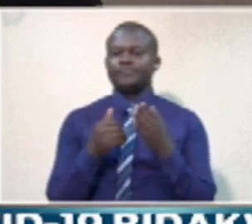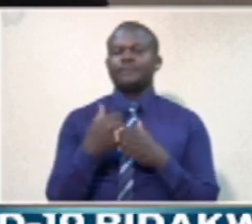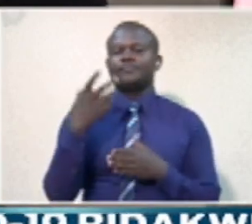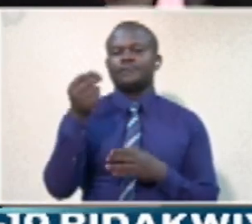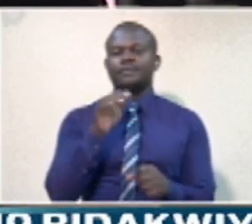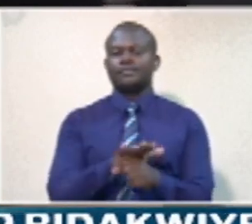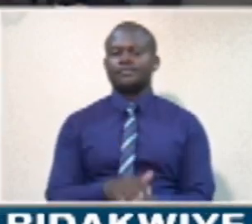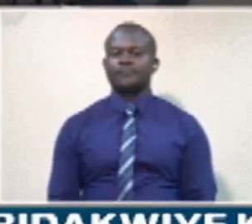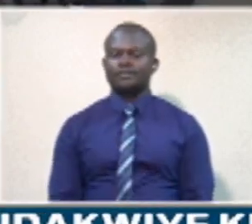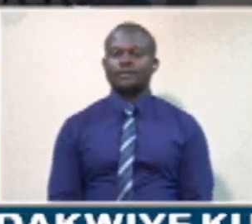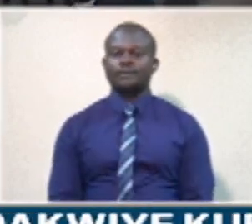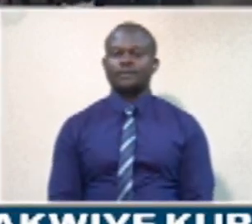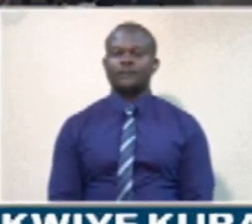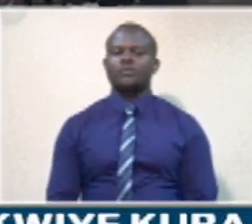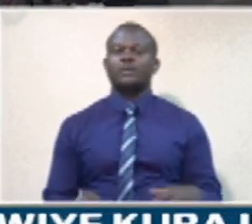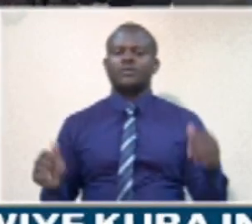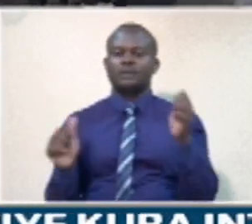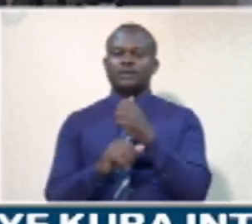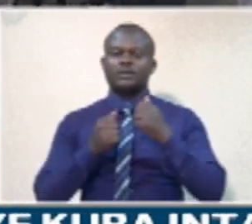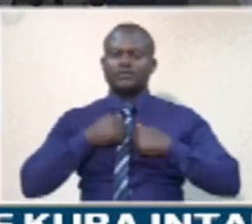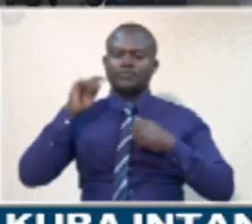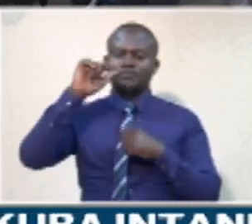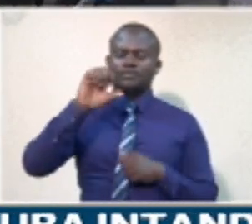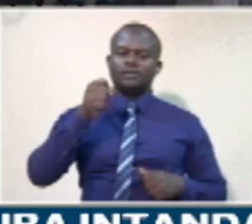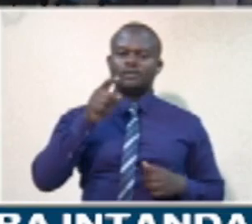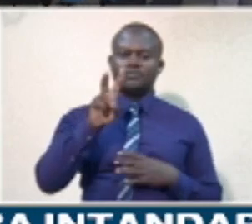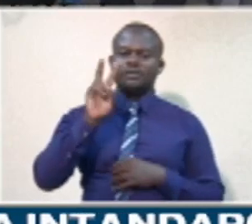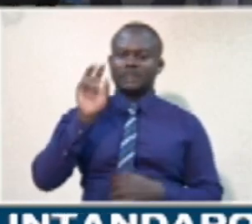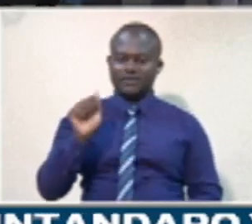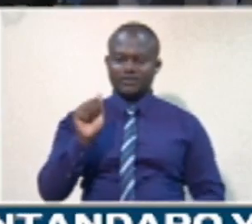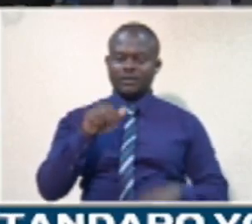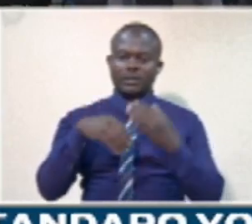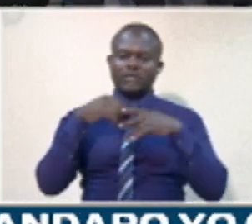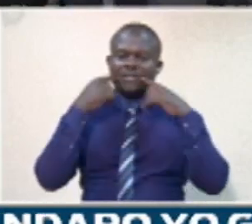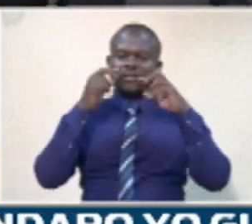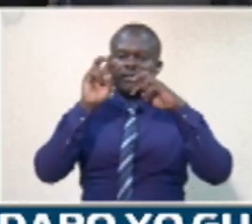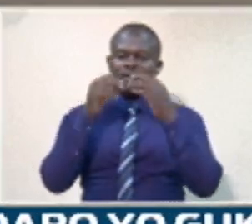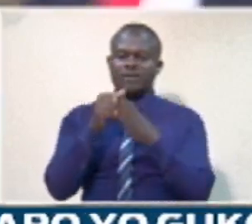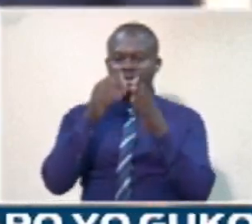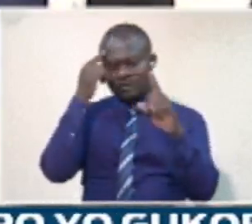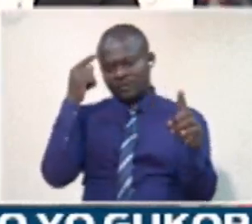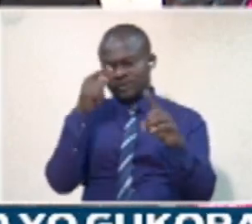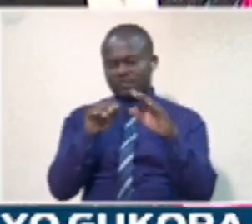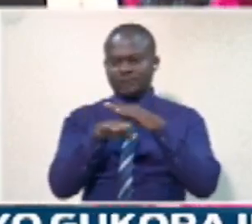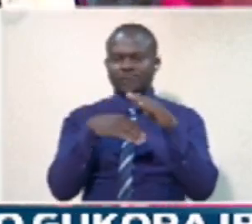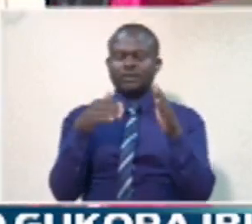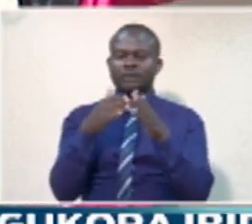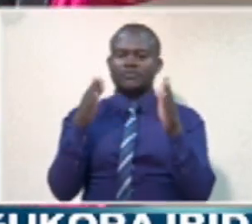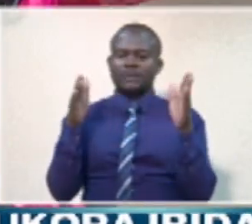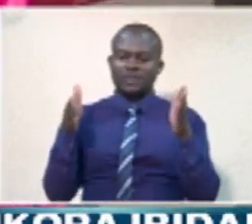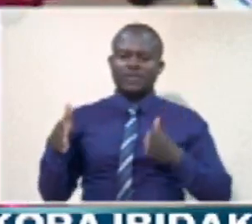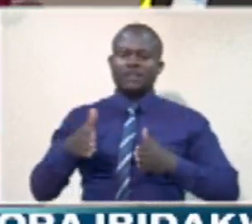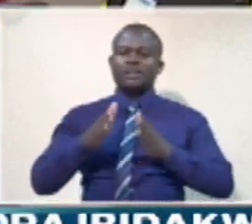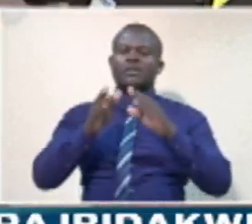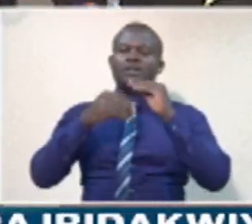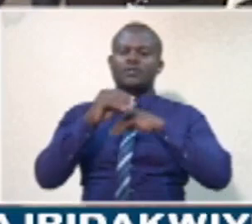kenshi. Umuyobozi wungirije wa Rwandeya Silva Munyaneza avuga ko ikigamijwe cy'ibanze ari ugufungurira inzira